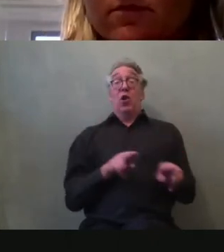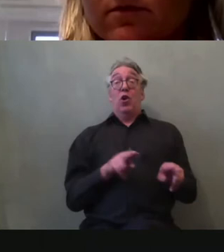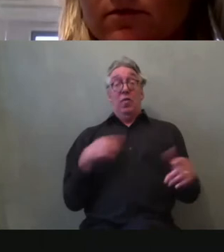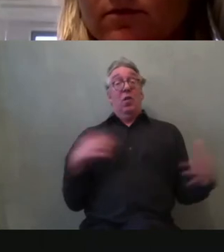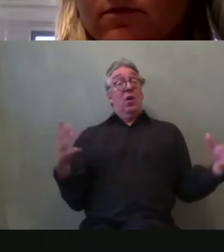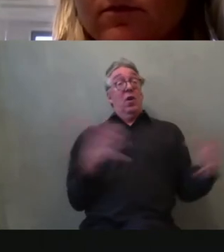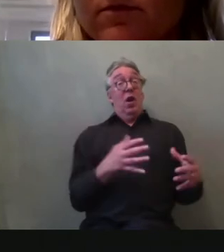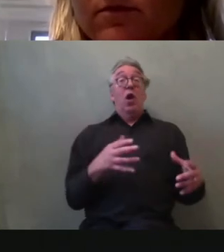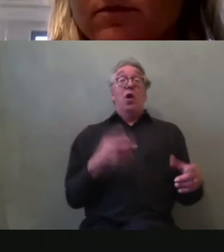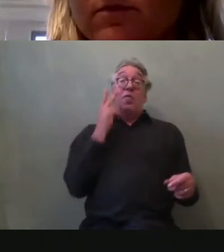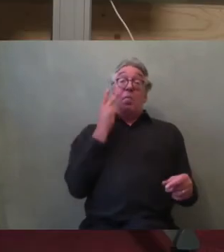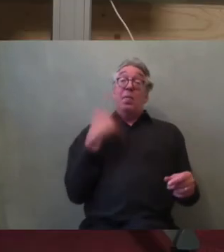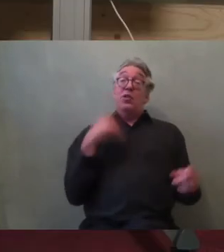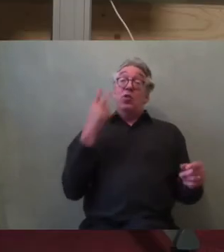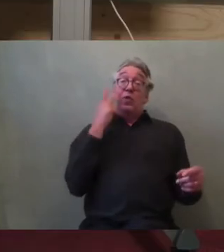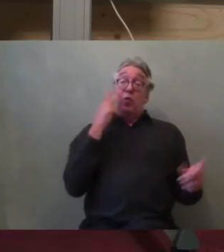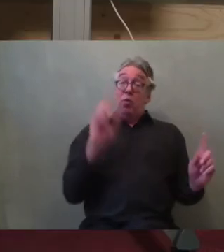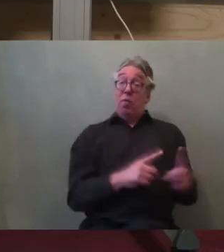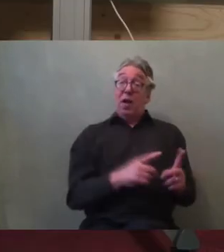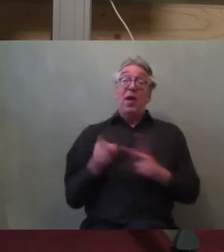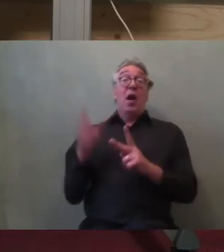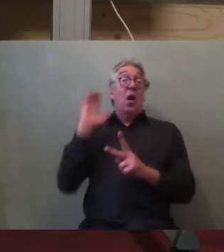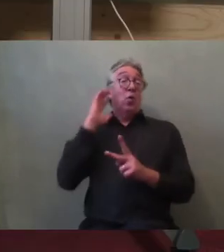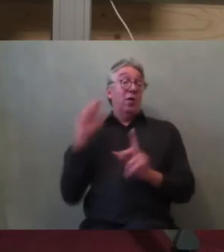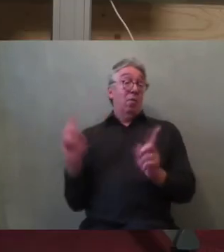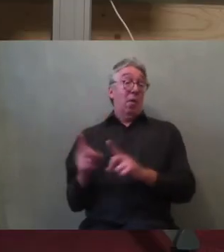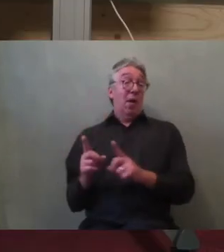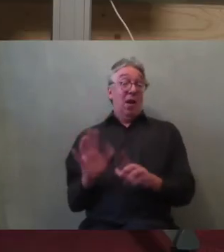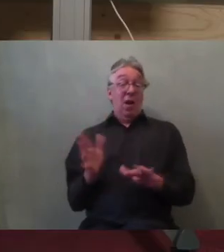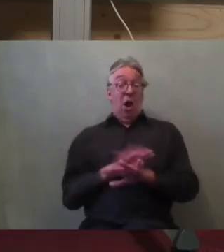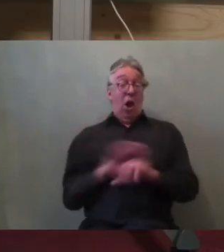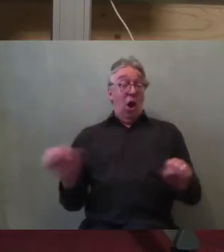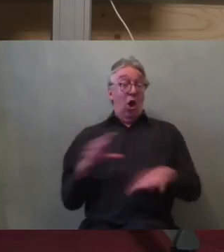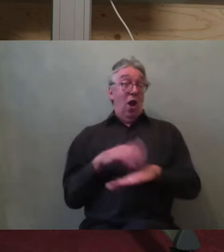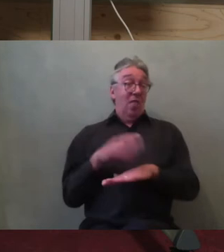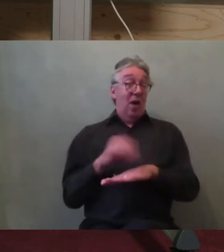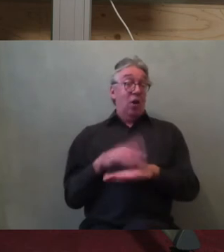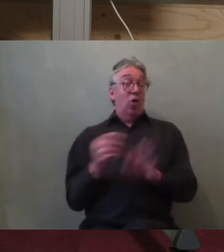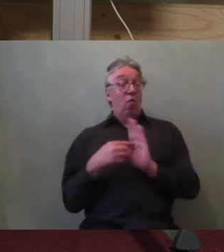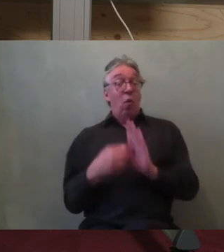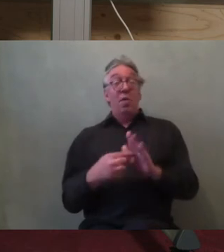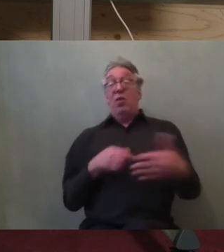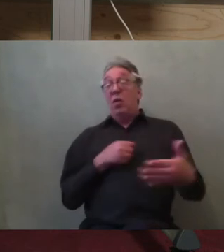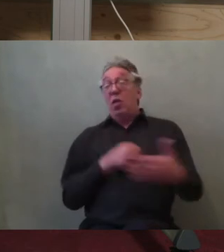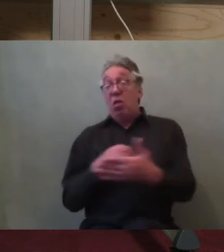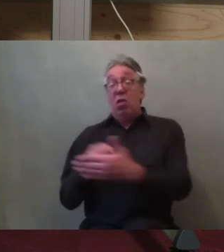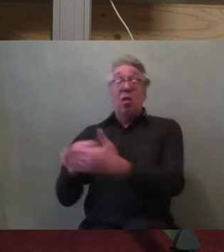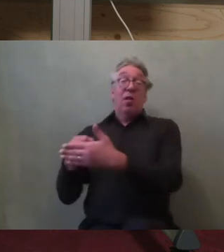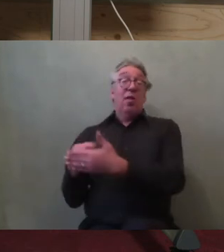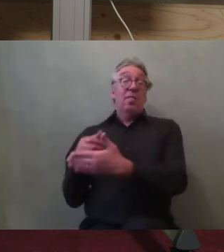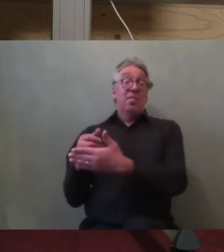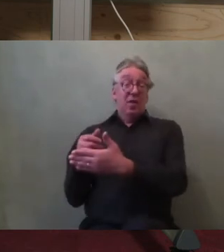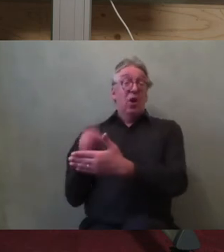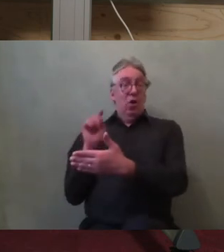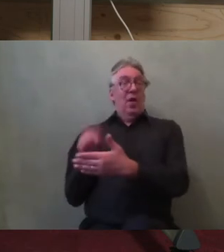auditieve beperking. En eigenlijk hebben wij alle ervaringen, goede voorbeelden, belemmeringen die zij benoemd hebben in die sessies, hebben